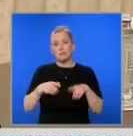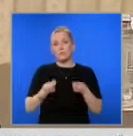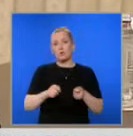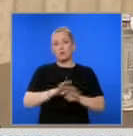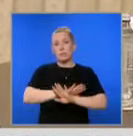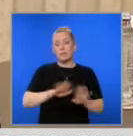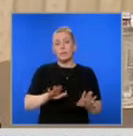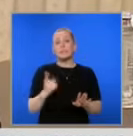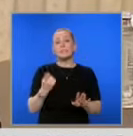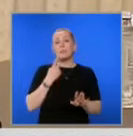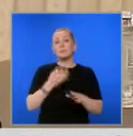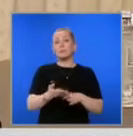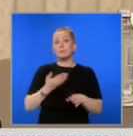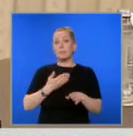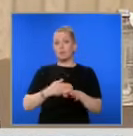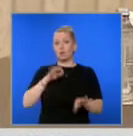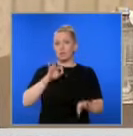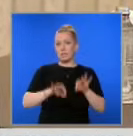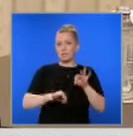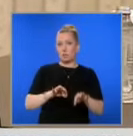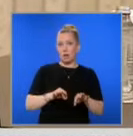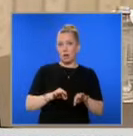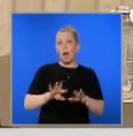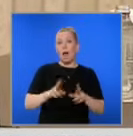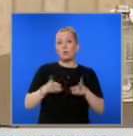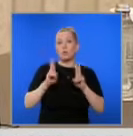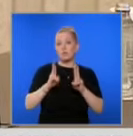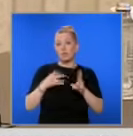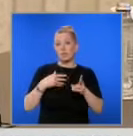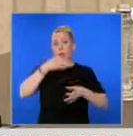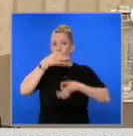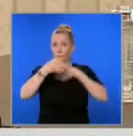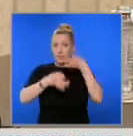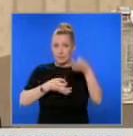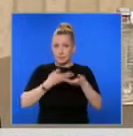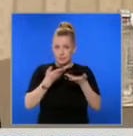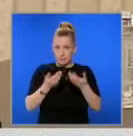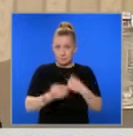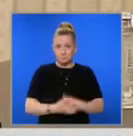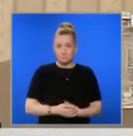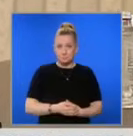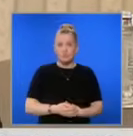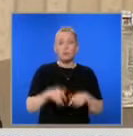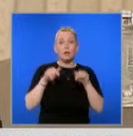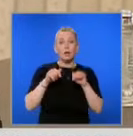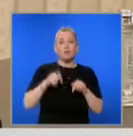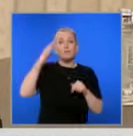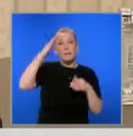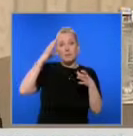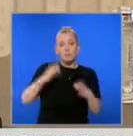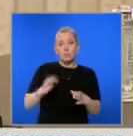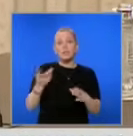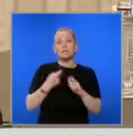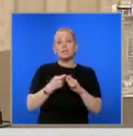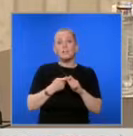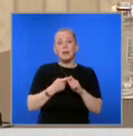прекрати само с предсрочни избори. И ако позволите малко аргументи за тази наша позиция. Това правителство беше